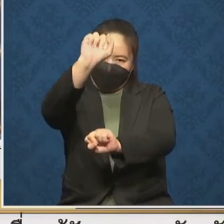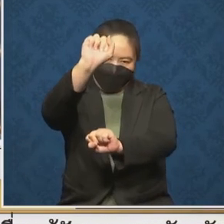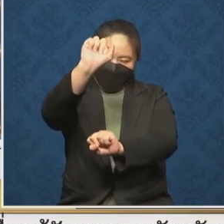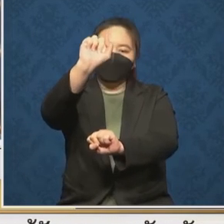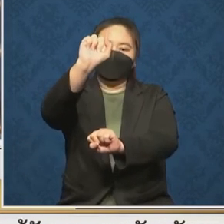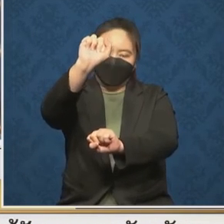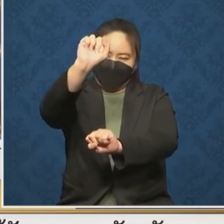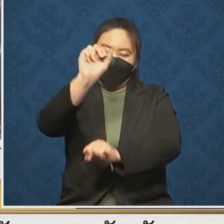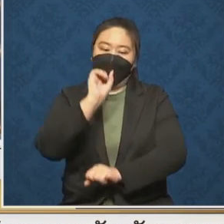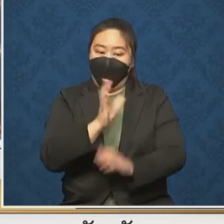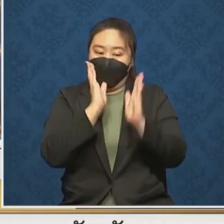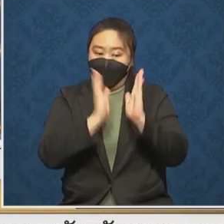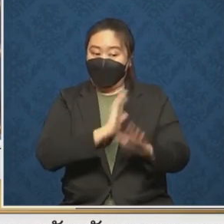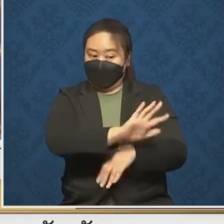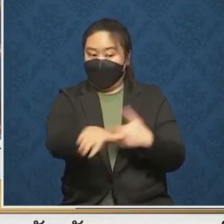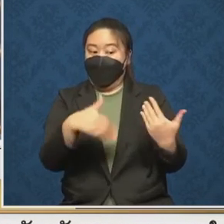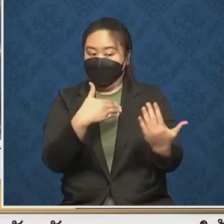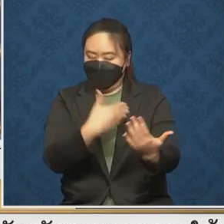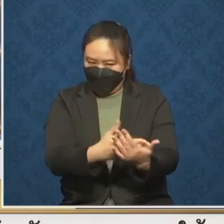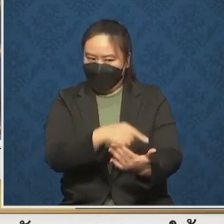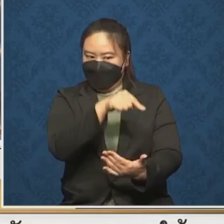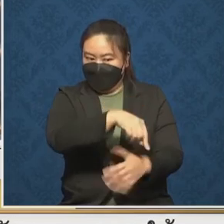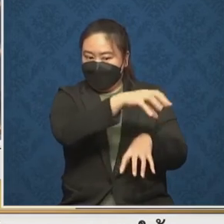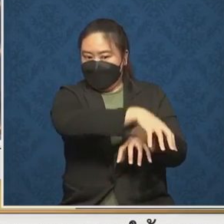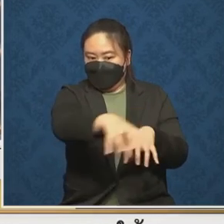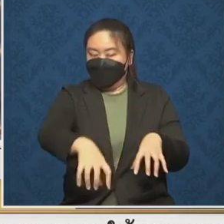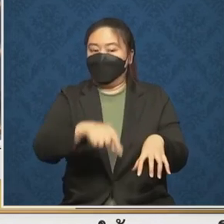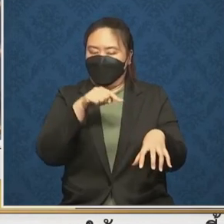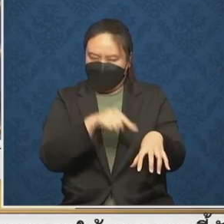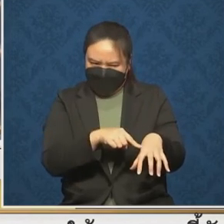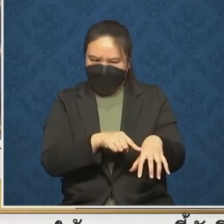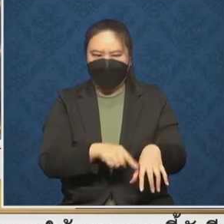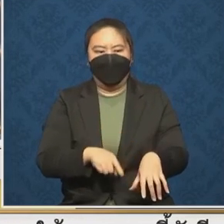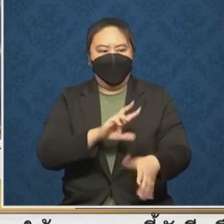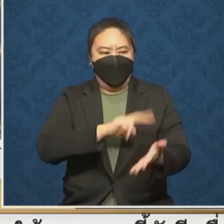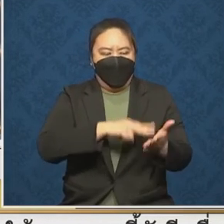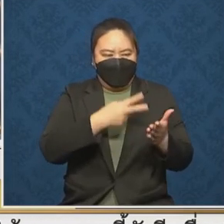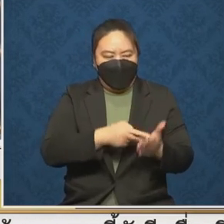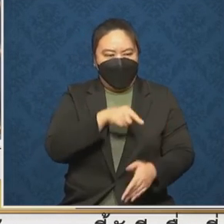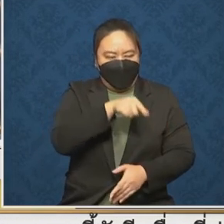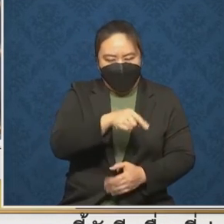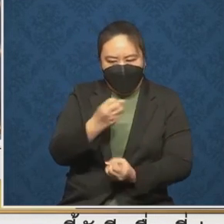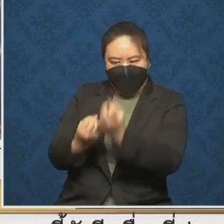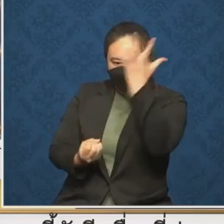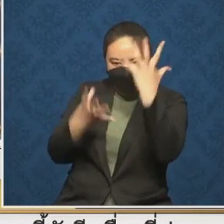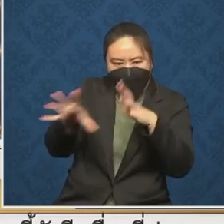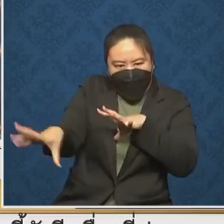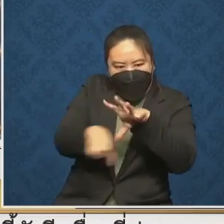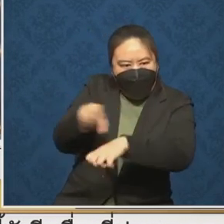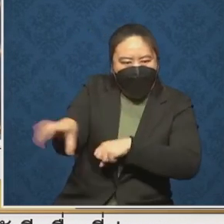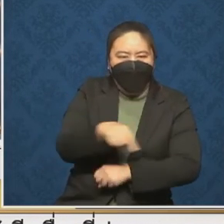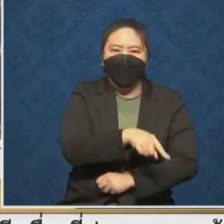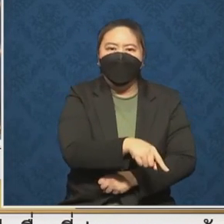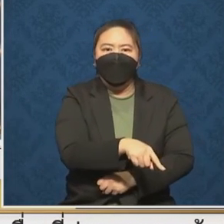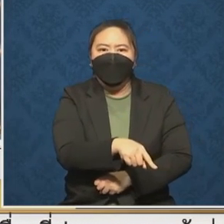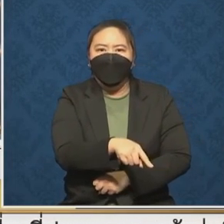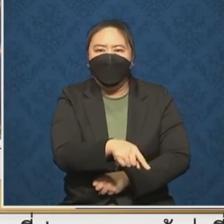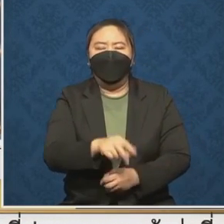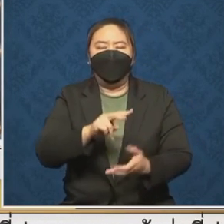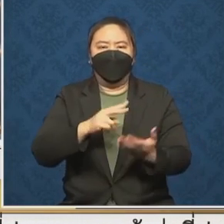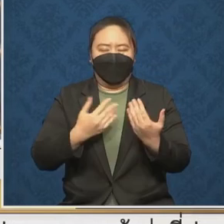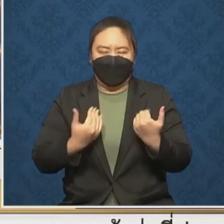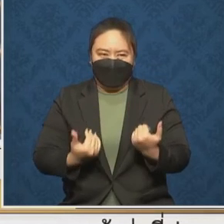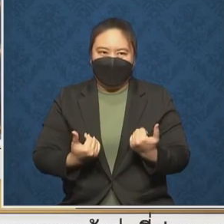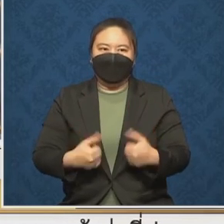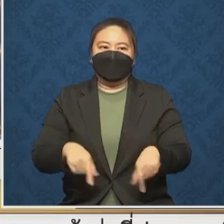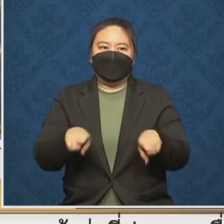ตอุธยานทั้หมดเปนผู้บฯลุกคุณแทนทเขาจะมาพิสูตว่เขาจะได้ป่าแต่ม